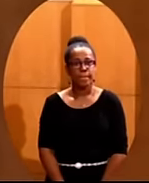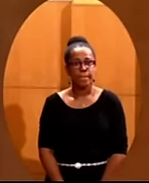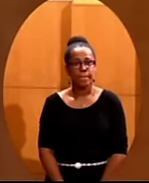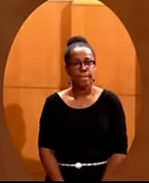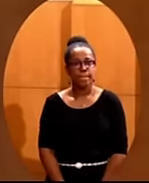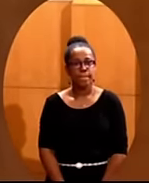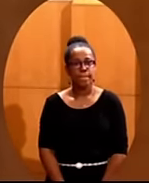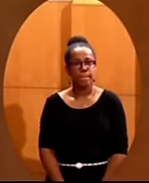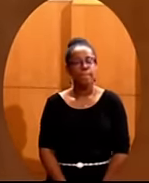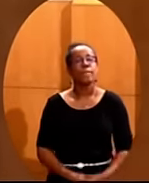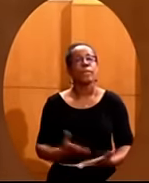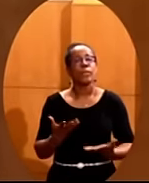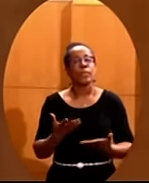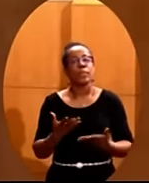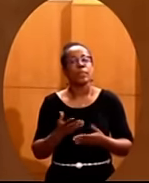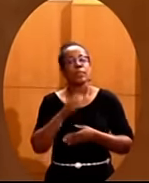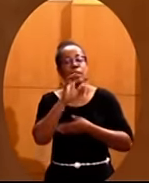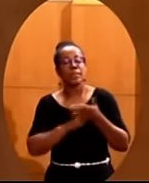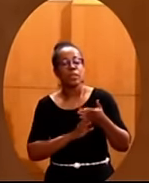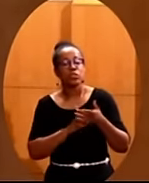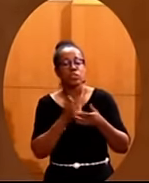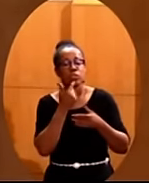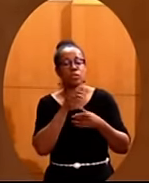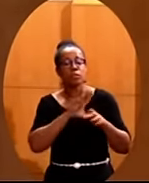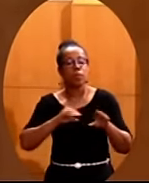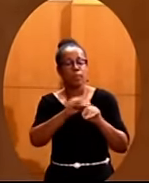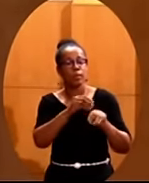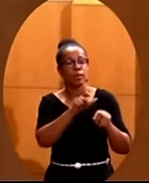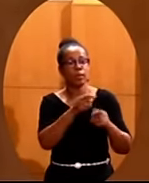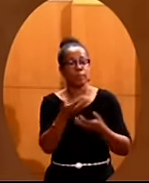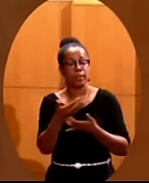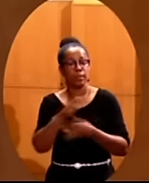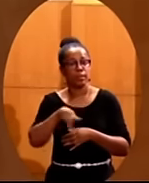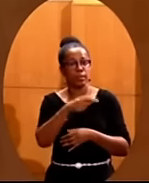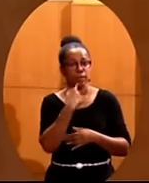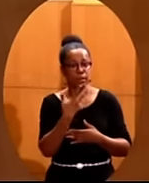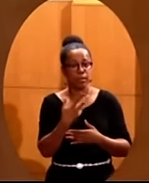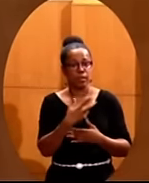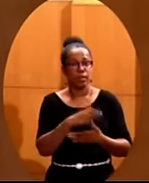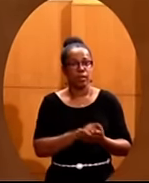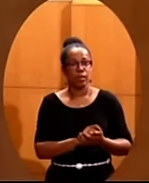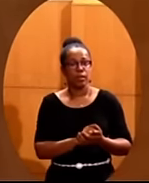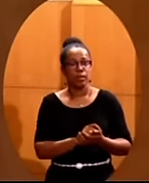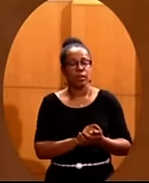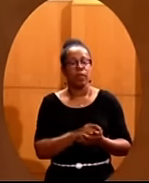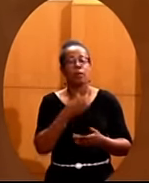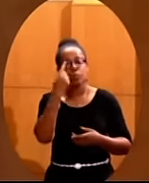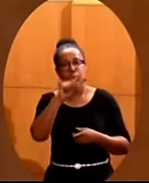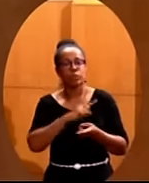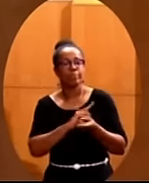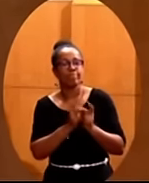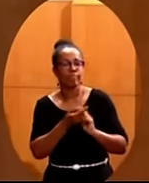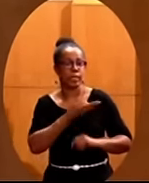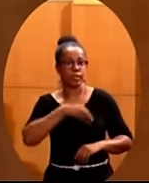votre messagees du peuple martiniicain votre messages pour plus de